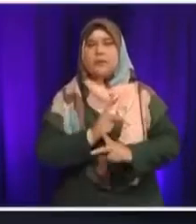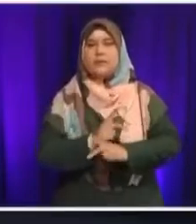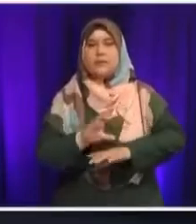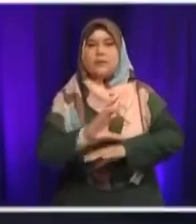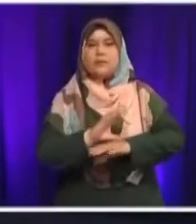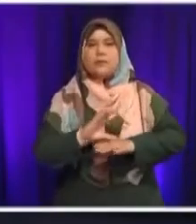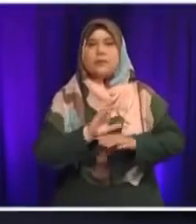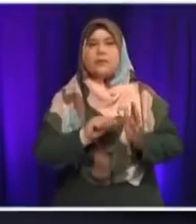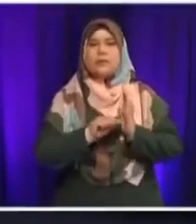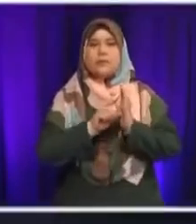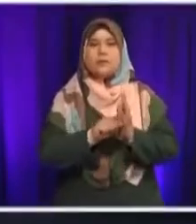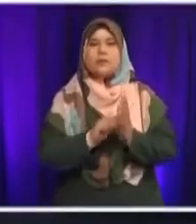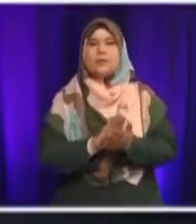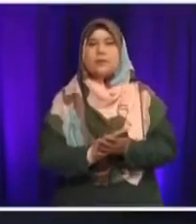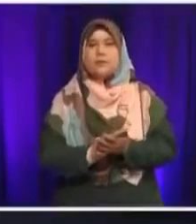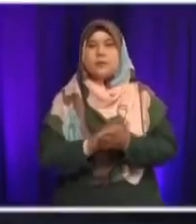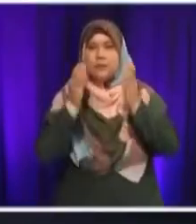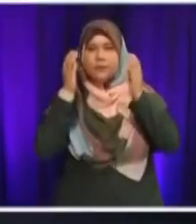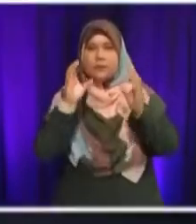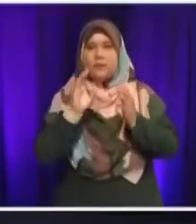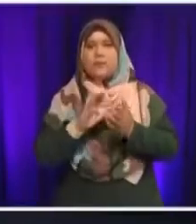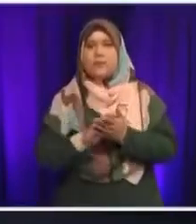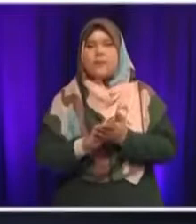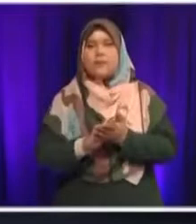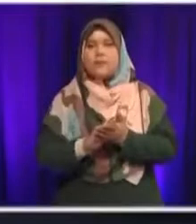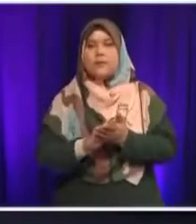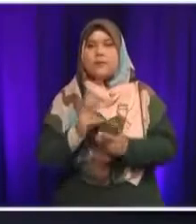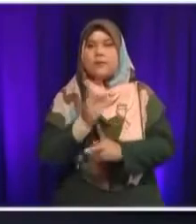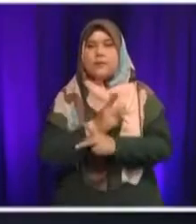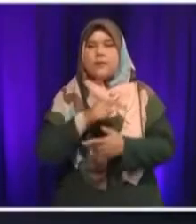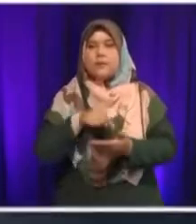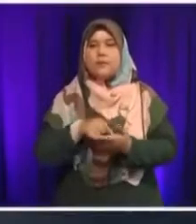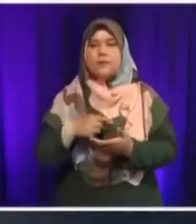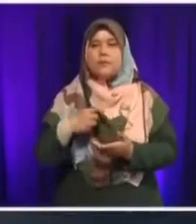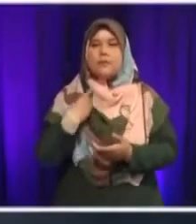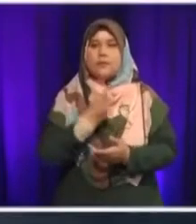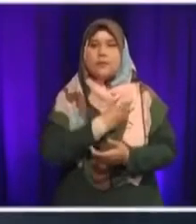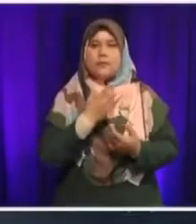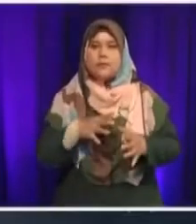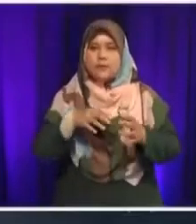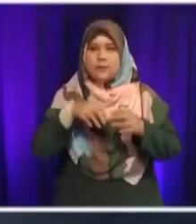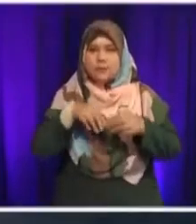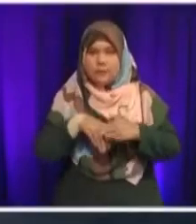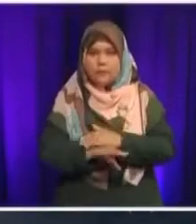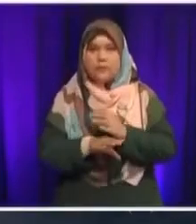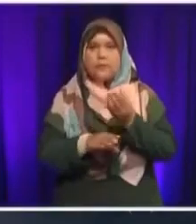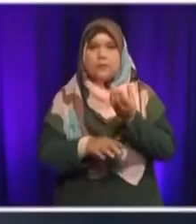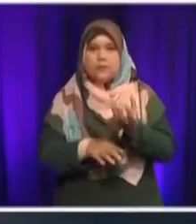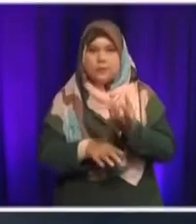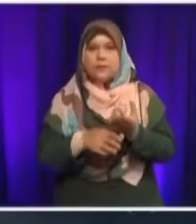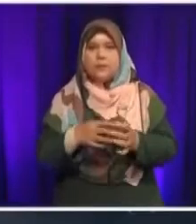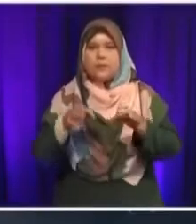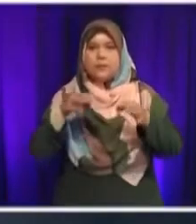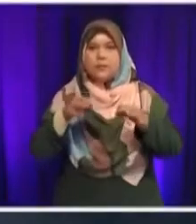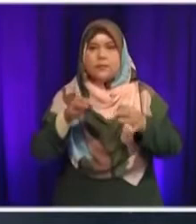acuan untuk masukkan ke dalam cawan kertas dan juga keranjang